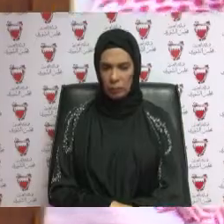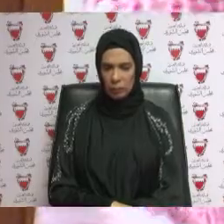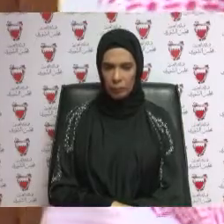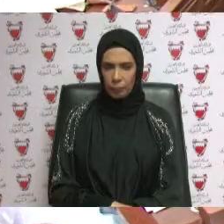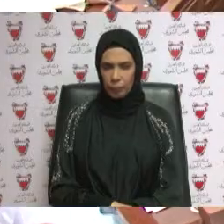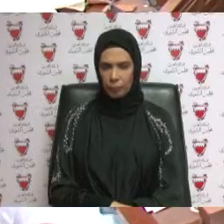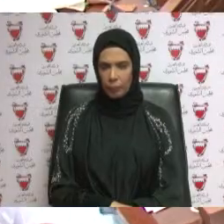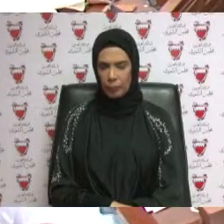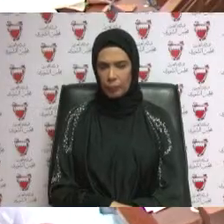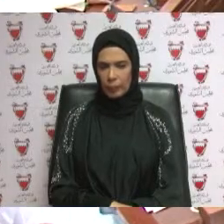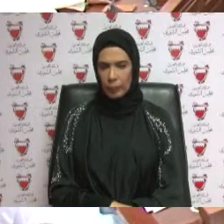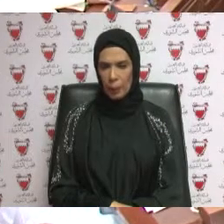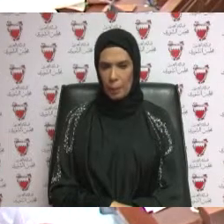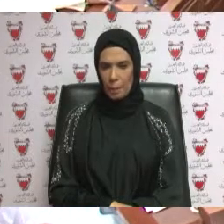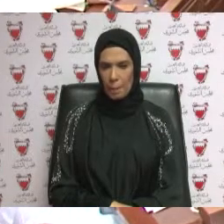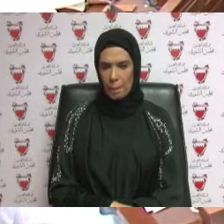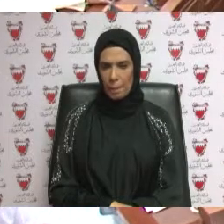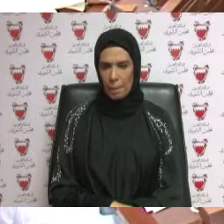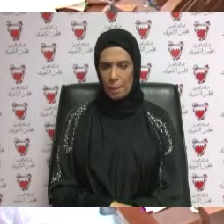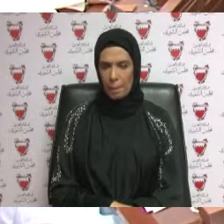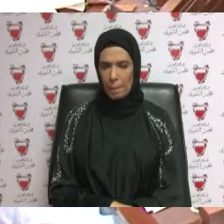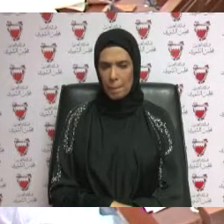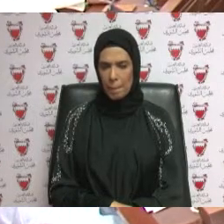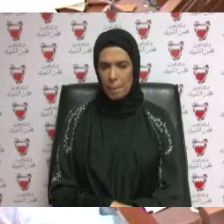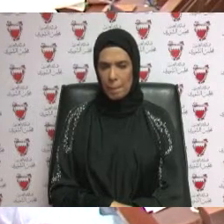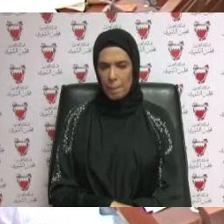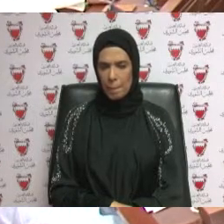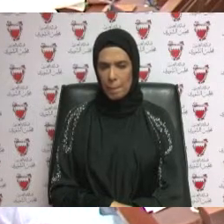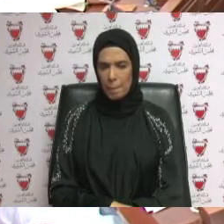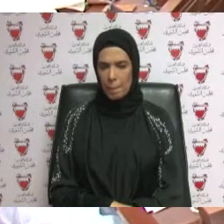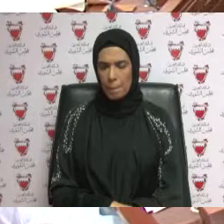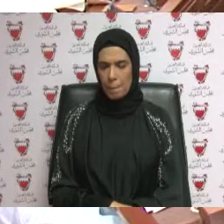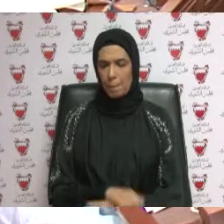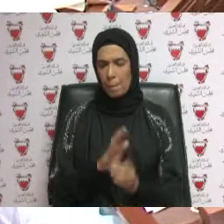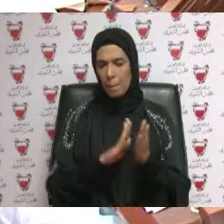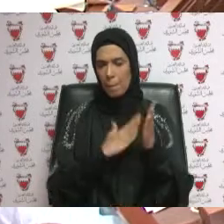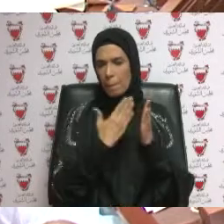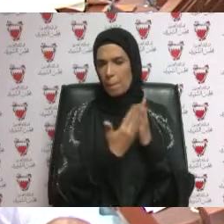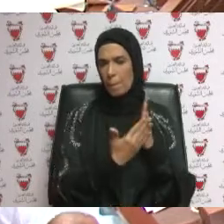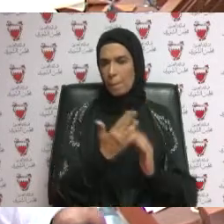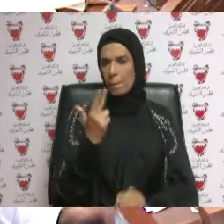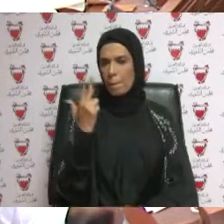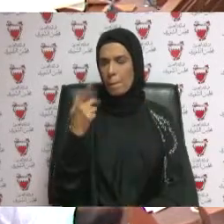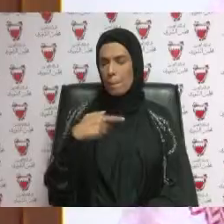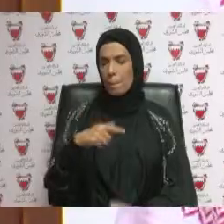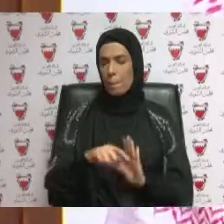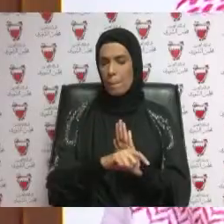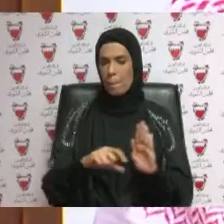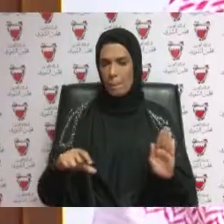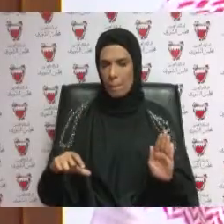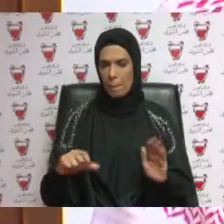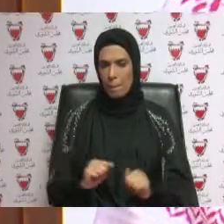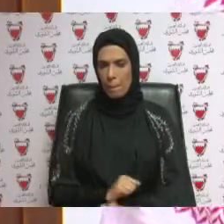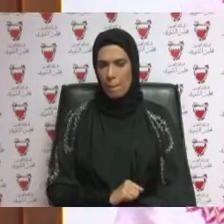أنا عندي بعض الملاحظات أرجو أن تؤخذ بعين الاعتبار. صفحة 18، الفقرة المتعلقة بالنفط،